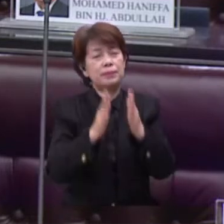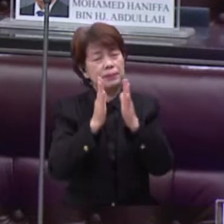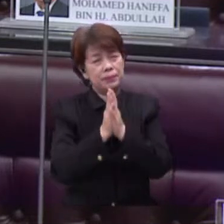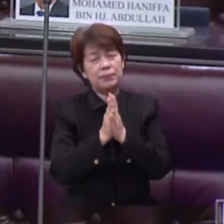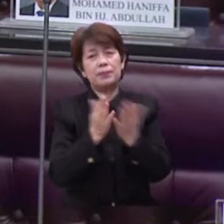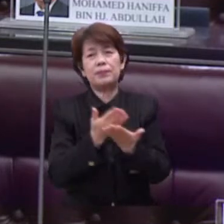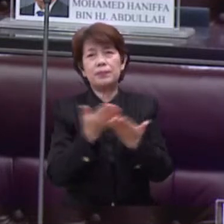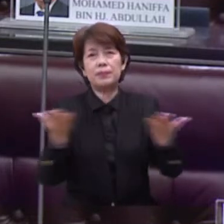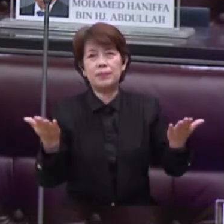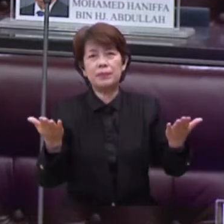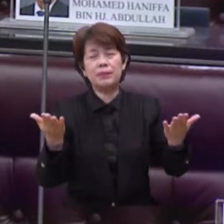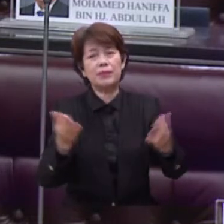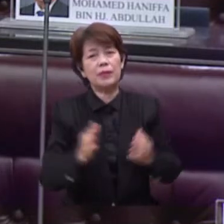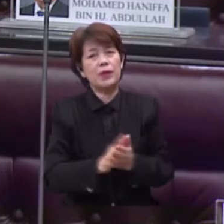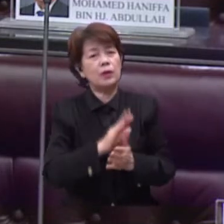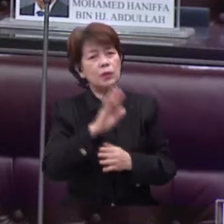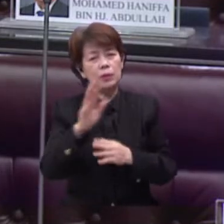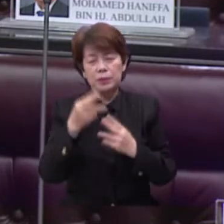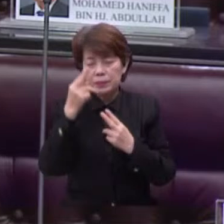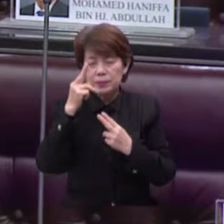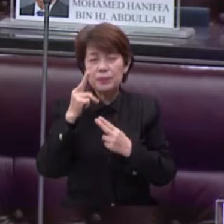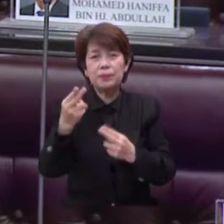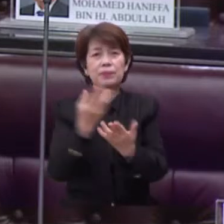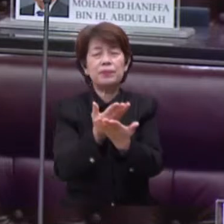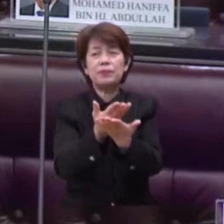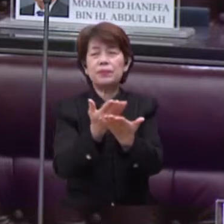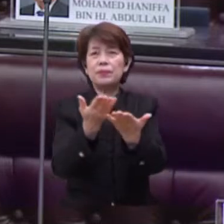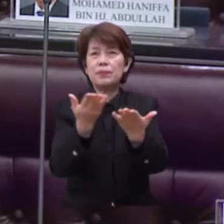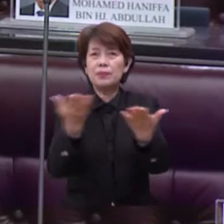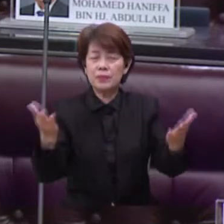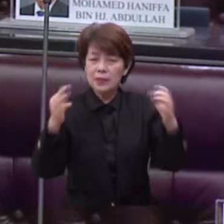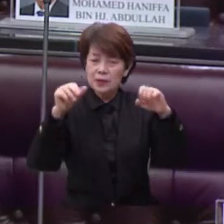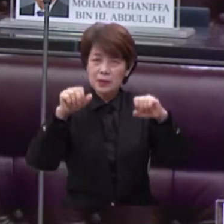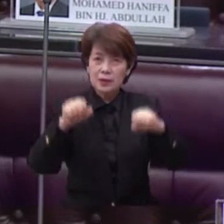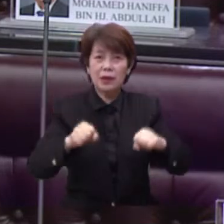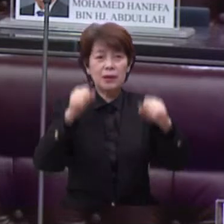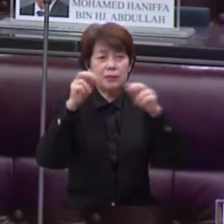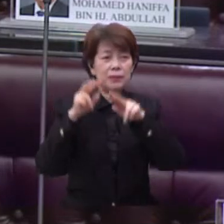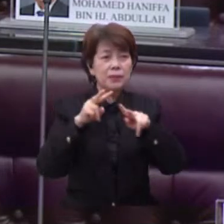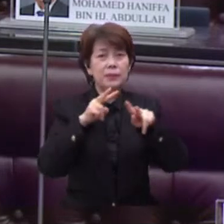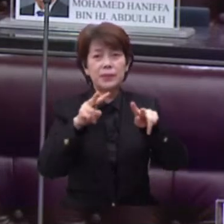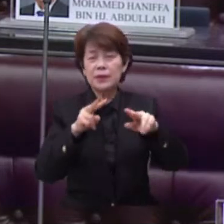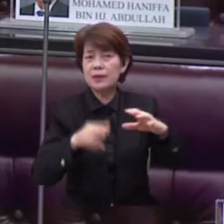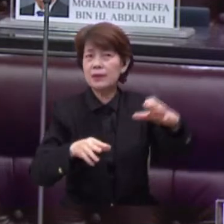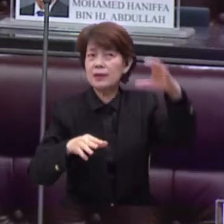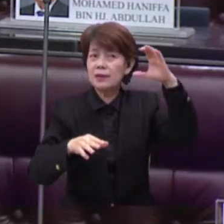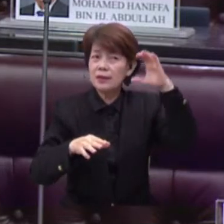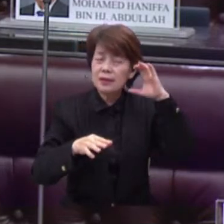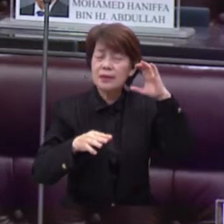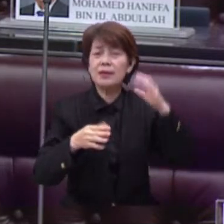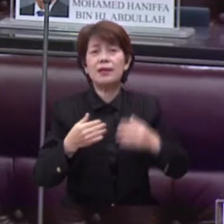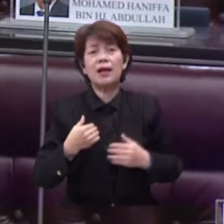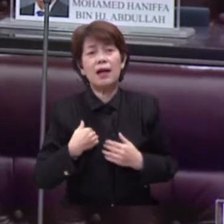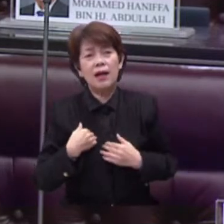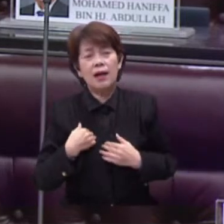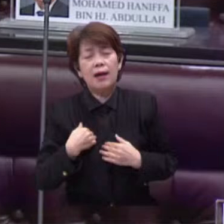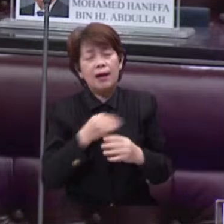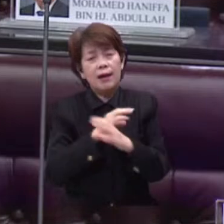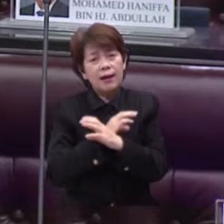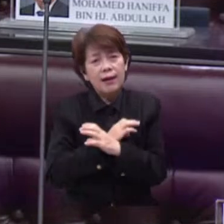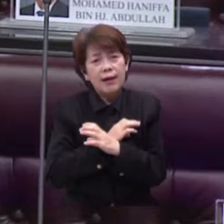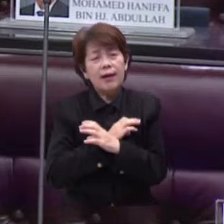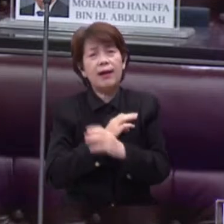menyeru kepada mereka di luar sana untuk menonton mendengar menghayati degupan